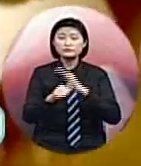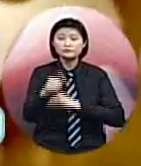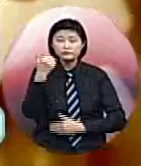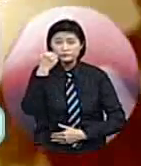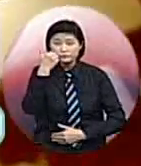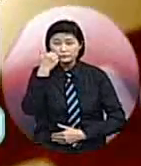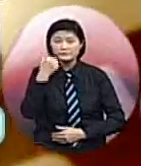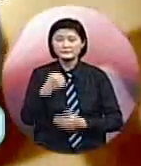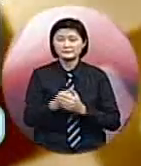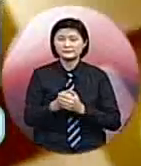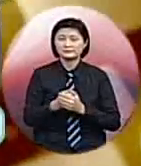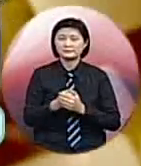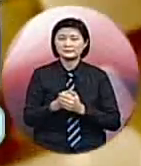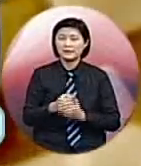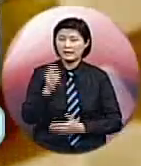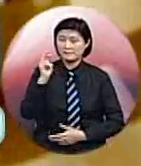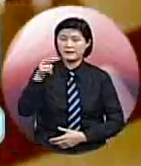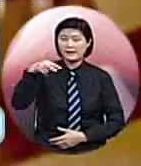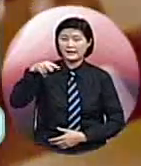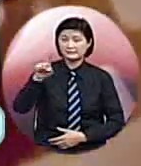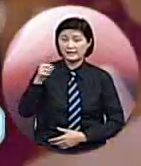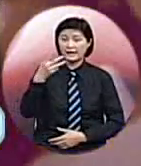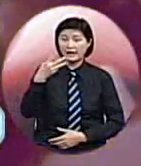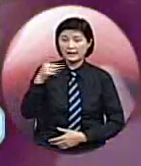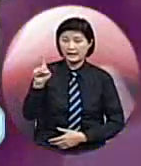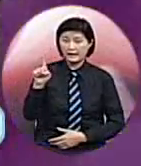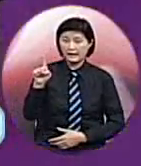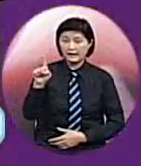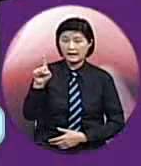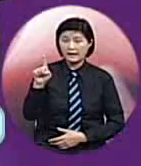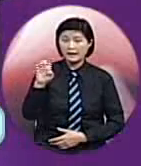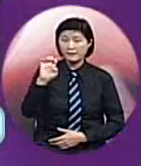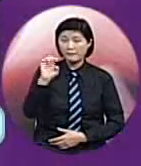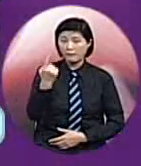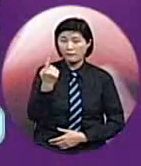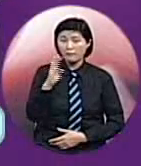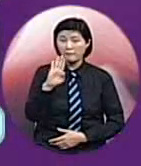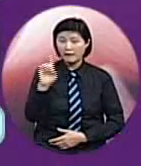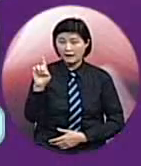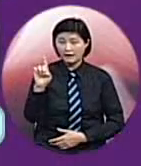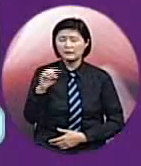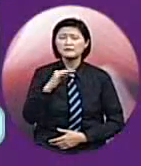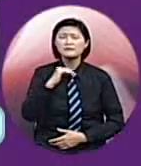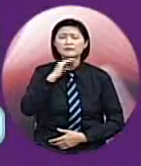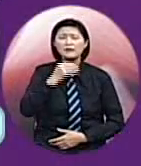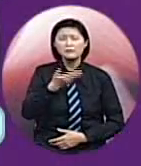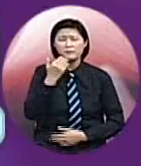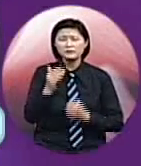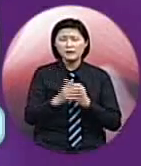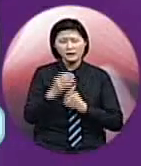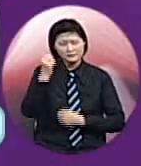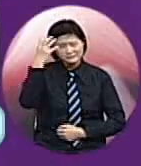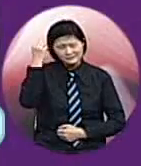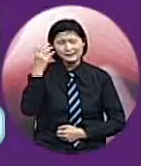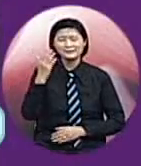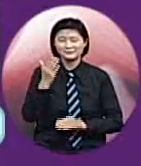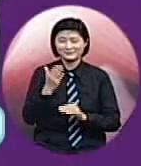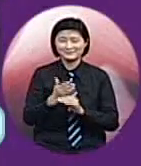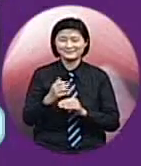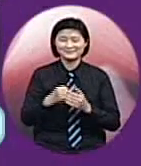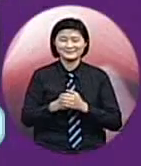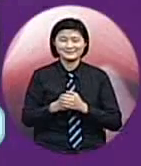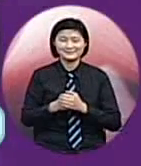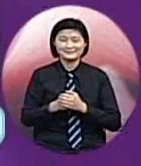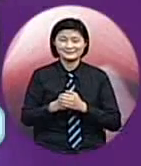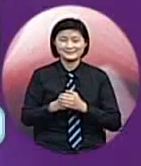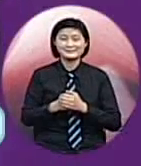그 아무리 봐도 소라프론가 누구죠? 사라포바? 나이가 예, 네. 나이를 먹다 보니까 네. 까박까박합니다. 네. 우리